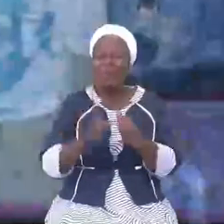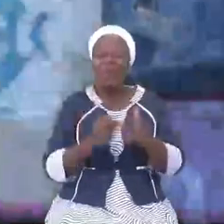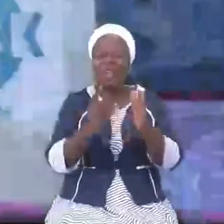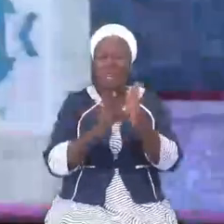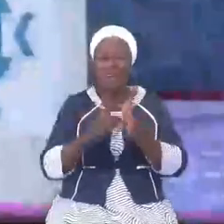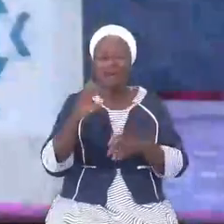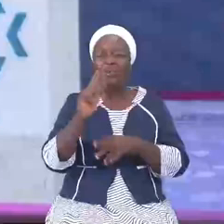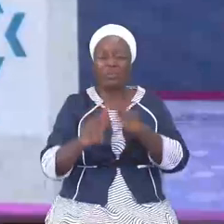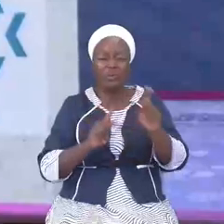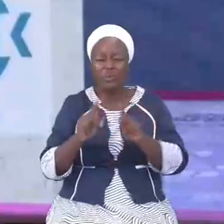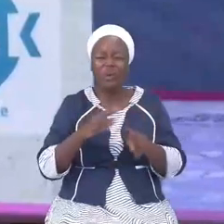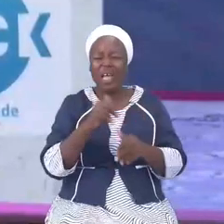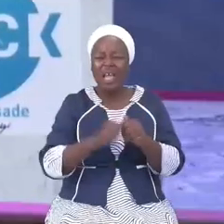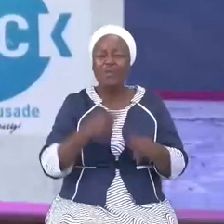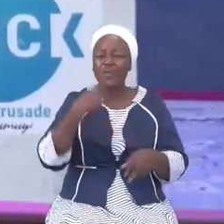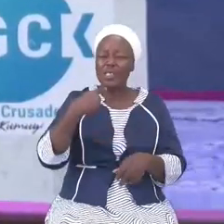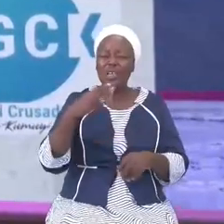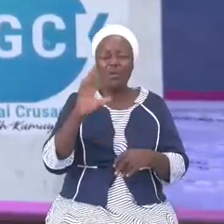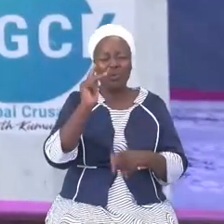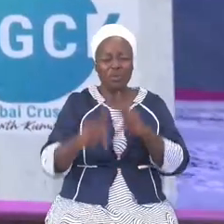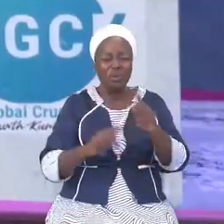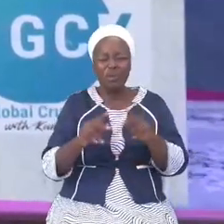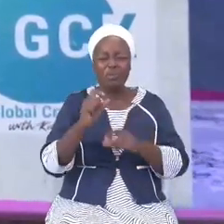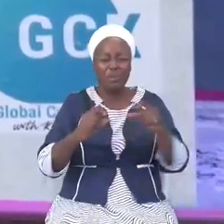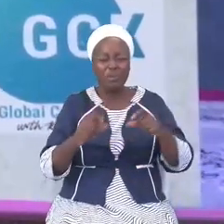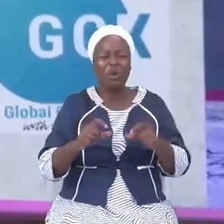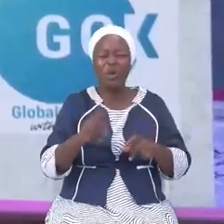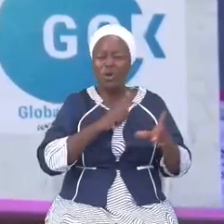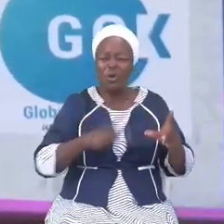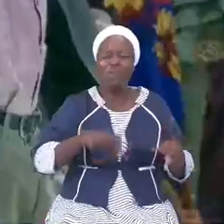décret de ton peuple accompli pour chacun.